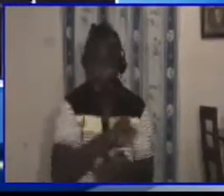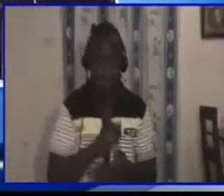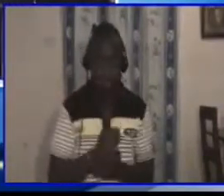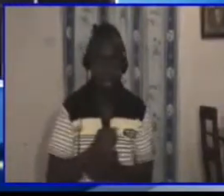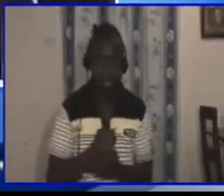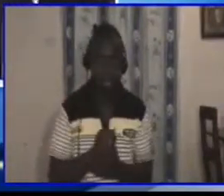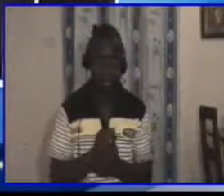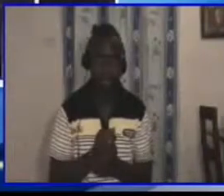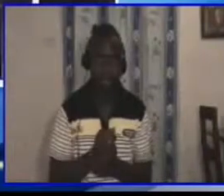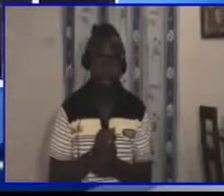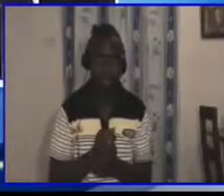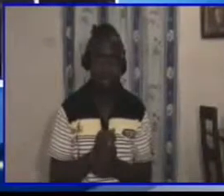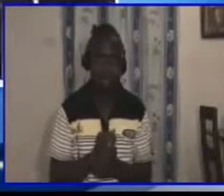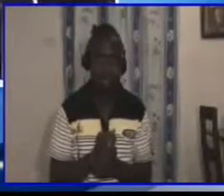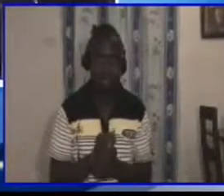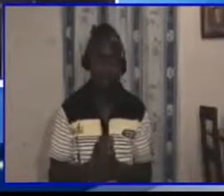dogma